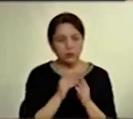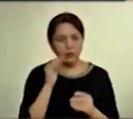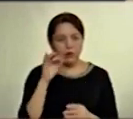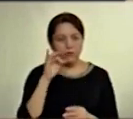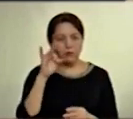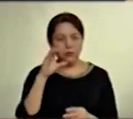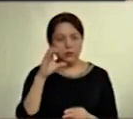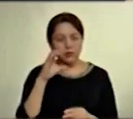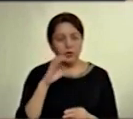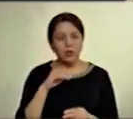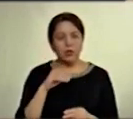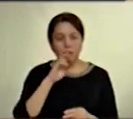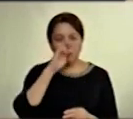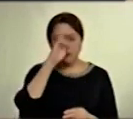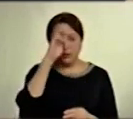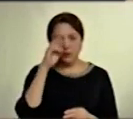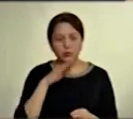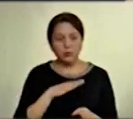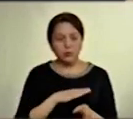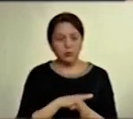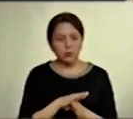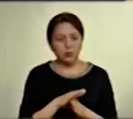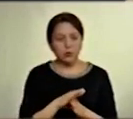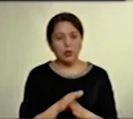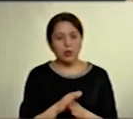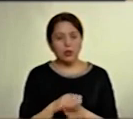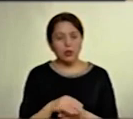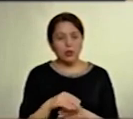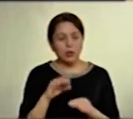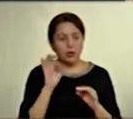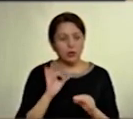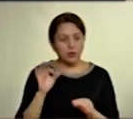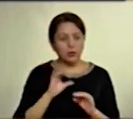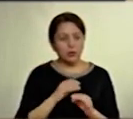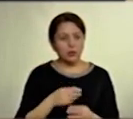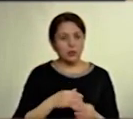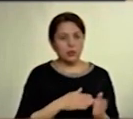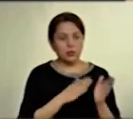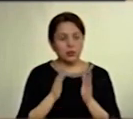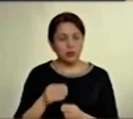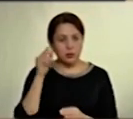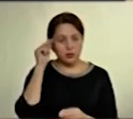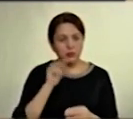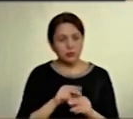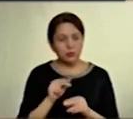to'liq ishg'ol qilishi haqida keyingi darslarimizda o'rganib chiqamiz.